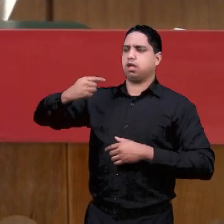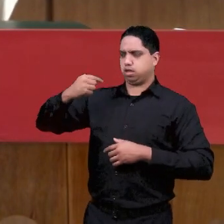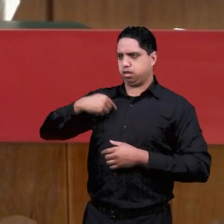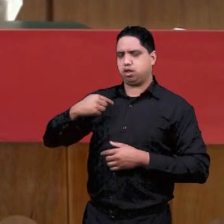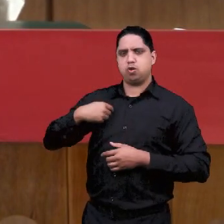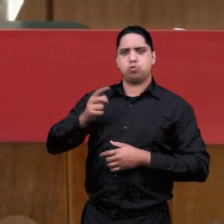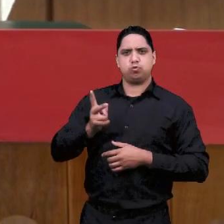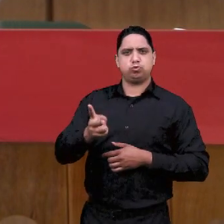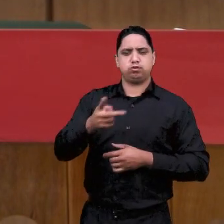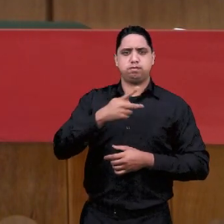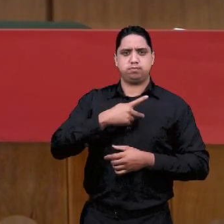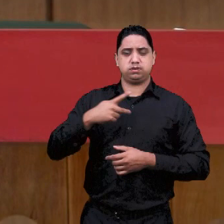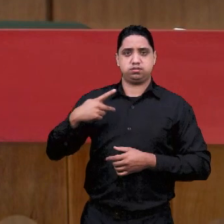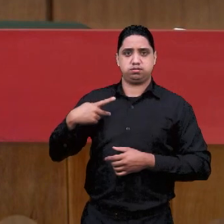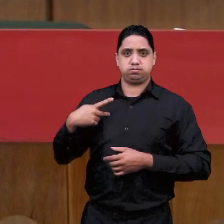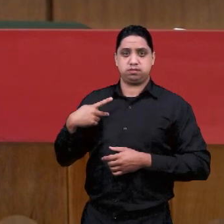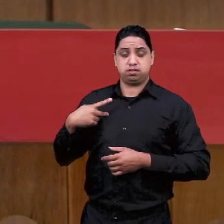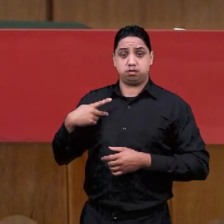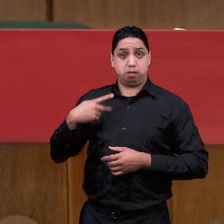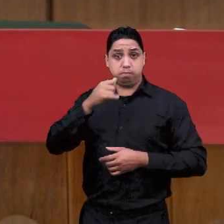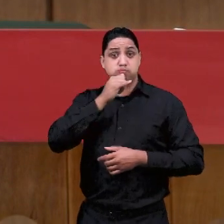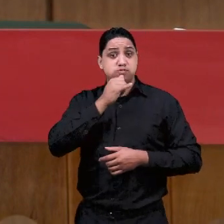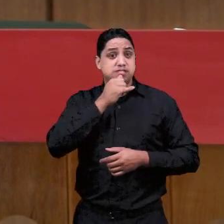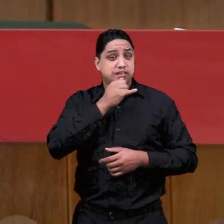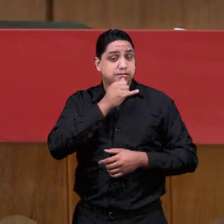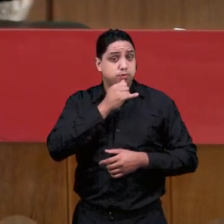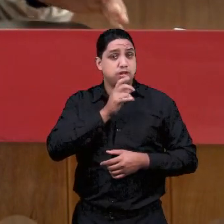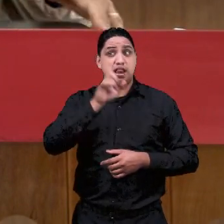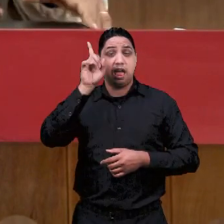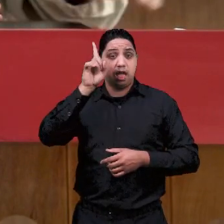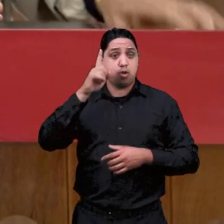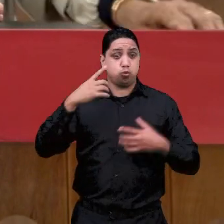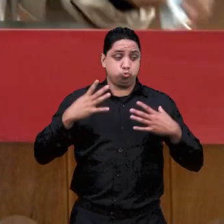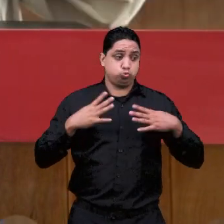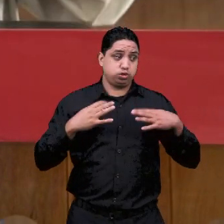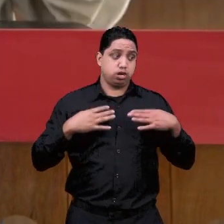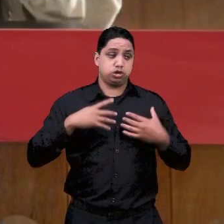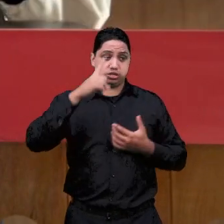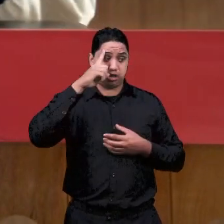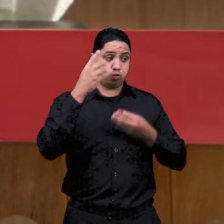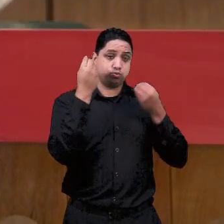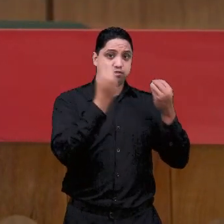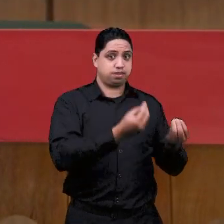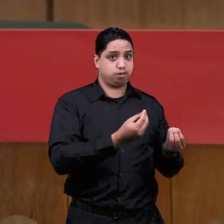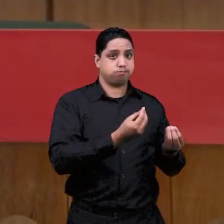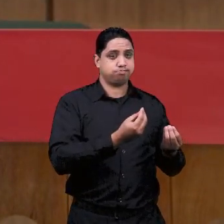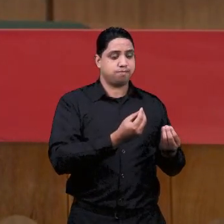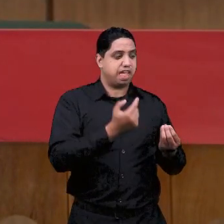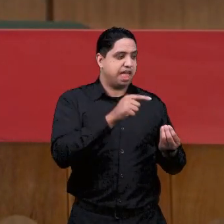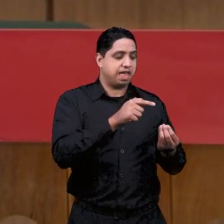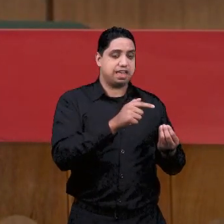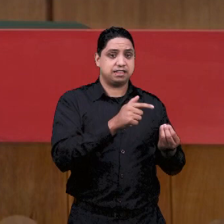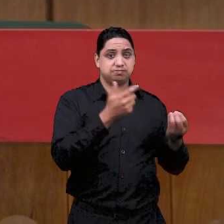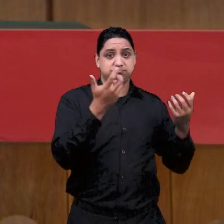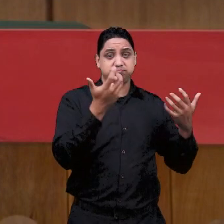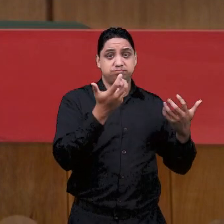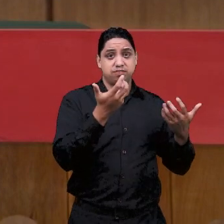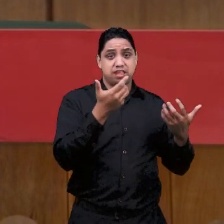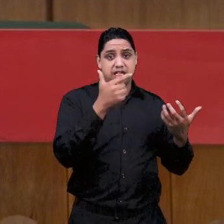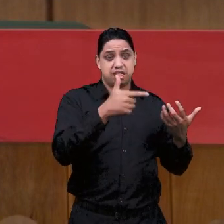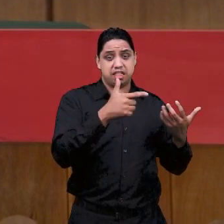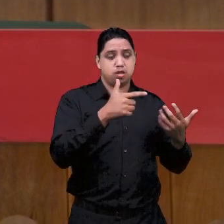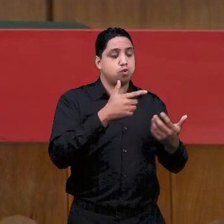aux anges qui n'ont pas gardé cette ordination, si Dieu a déterminé pour quelqu'un, aux anges, je